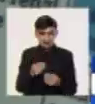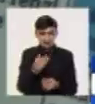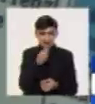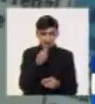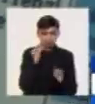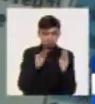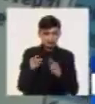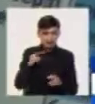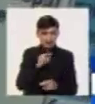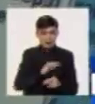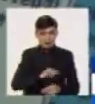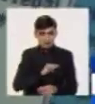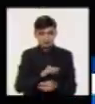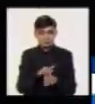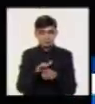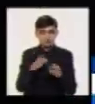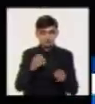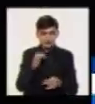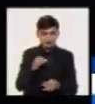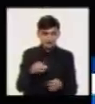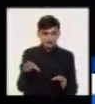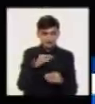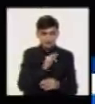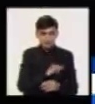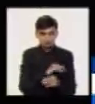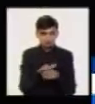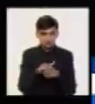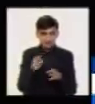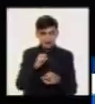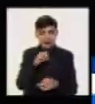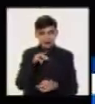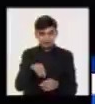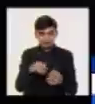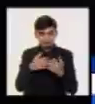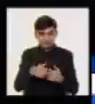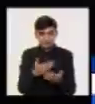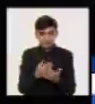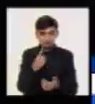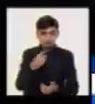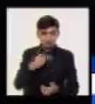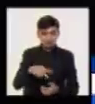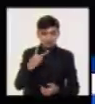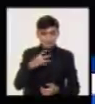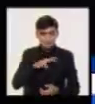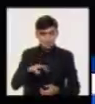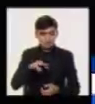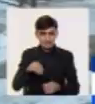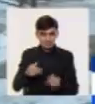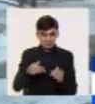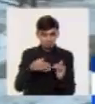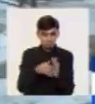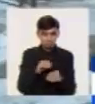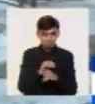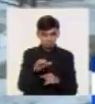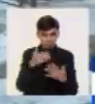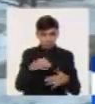жарықпен безендіру жұмыстарын жүргізу тиіс. Атқарылған жұмыстар бойынша актіге сүйенсе, қазірге дейін 122 миллион теңге төленген.